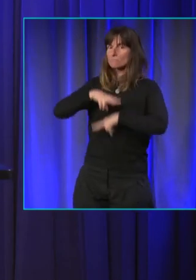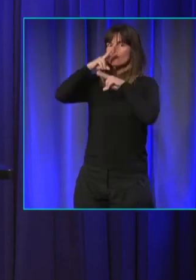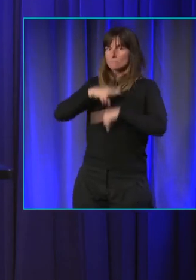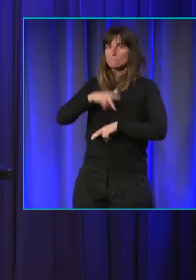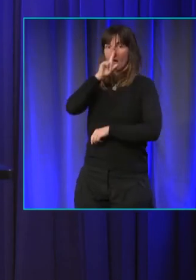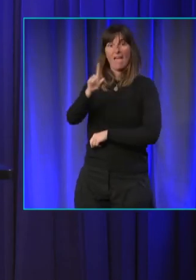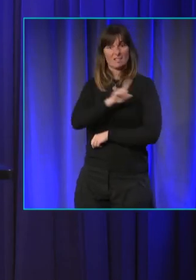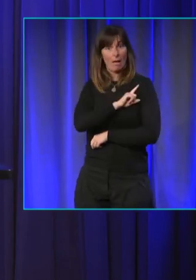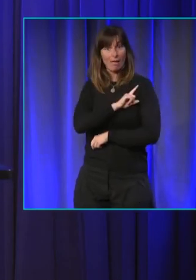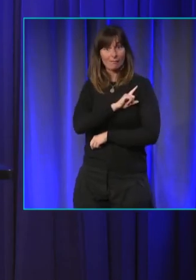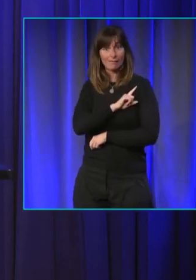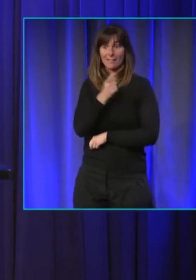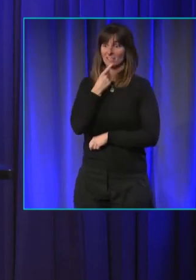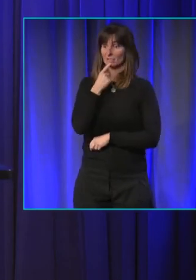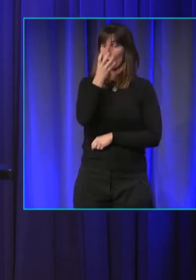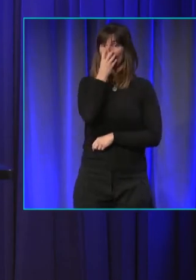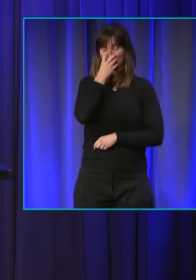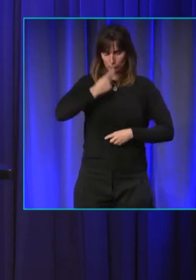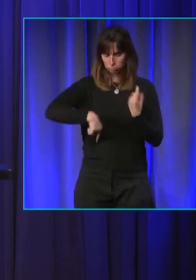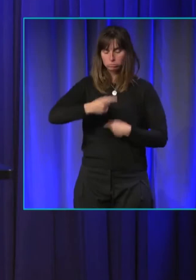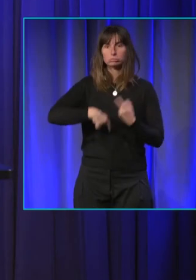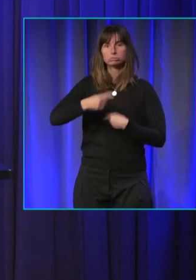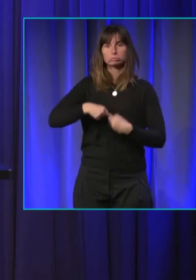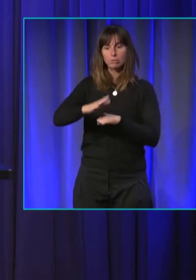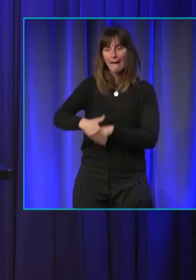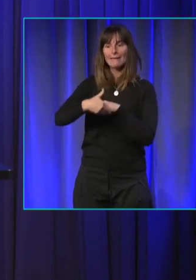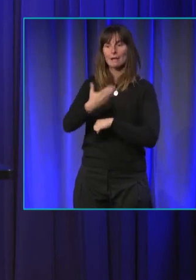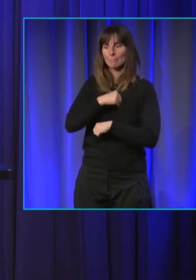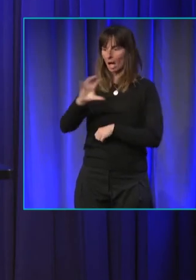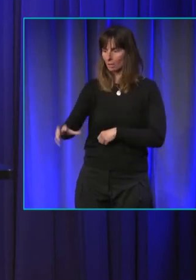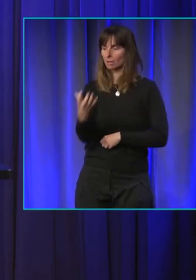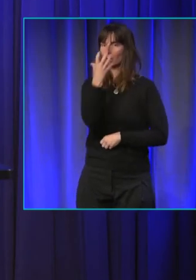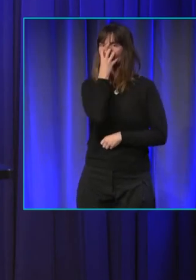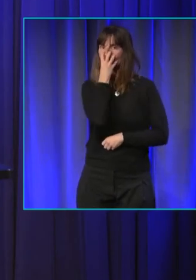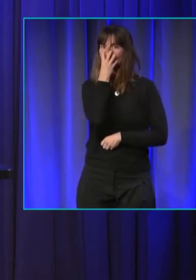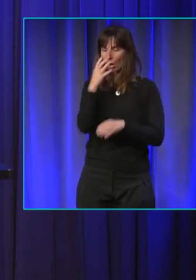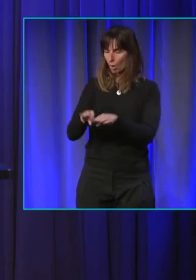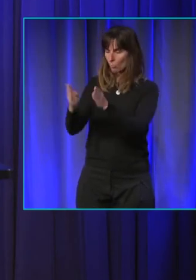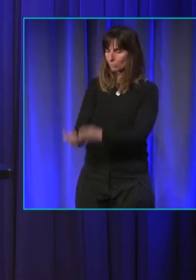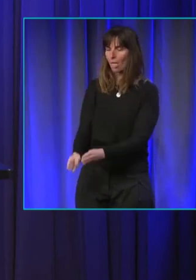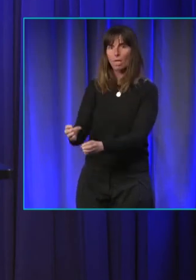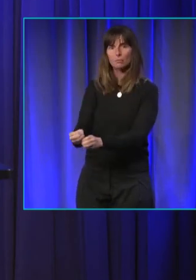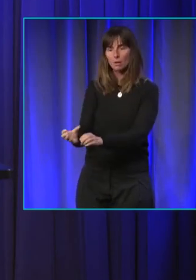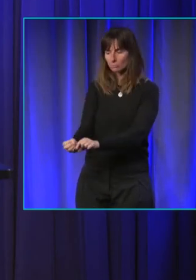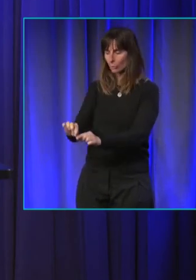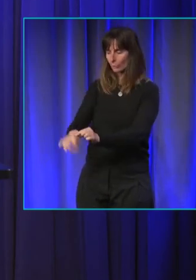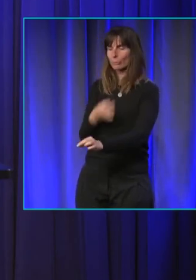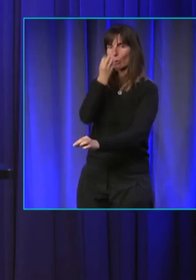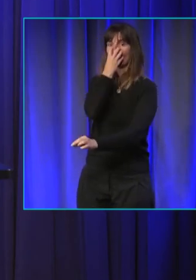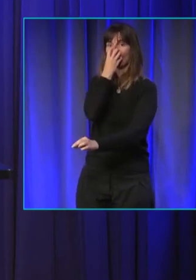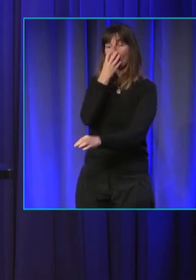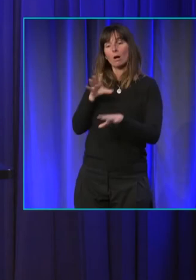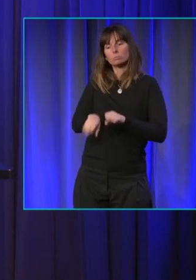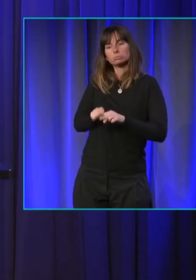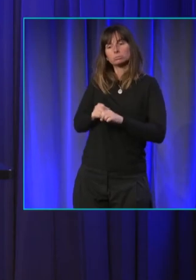facilite l'apport en oxygène au niveau sanguin, au niveau musculaire, et donc ça facilite la resynthèse de la phosphocréatine, donc de la puissance. Alors